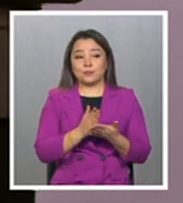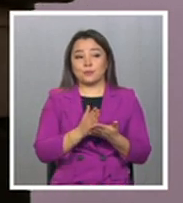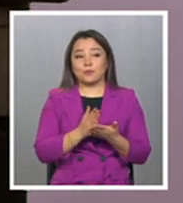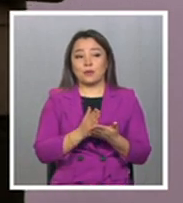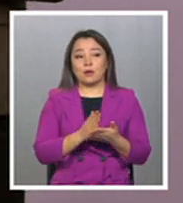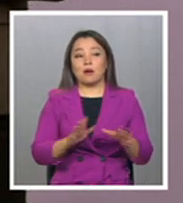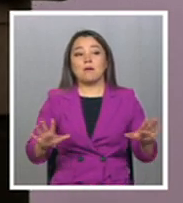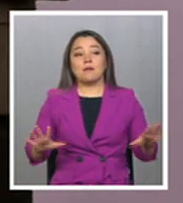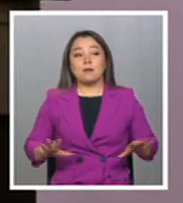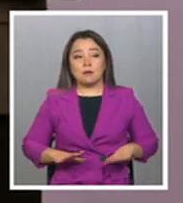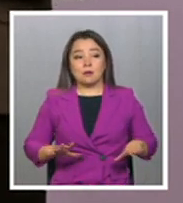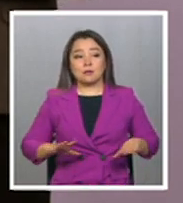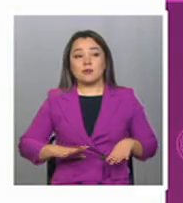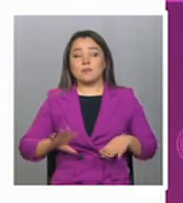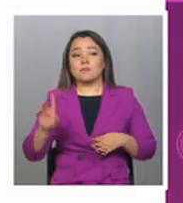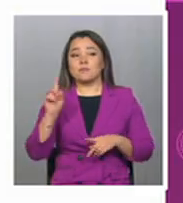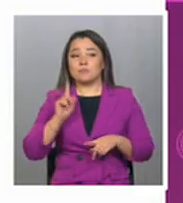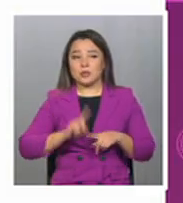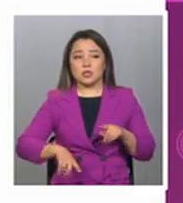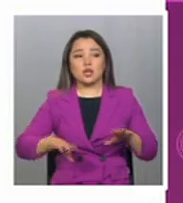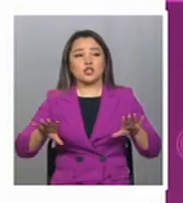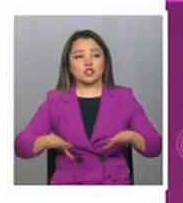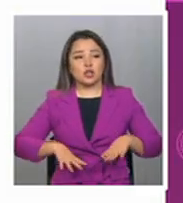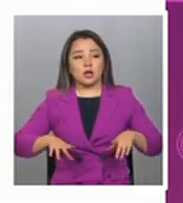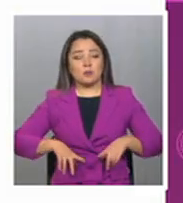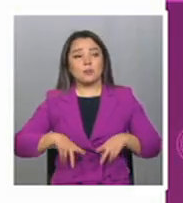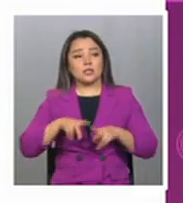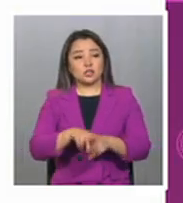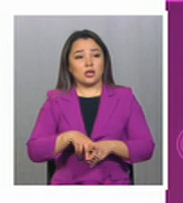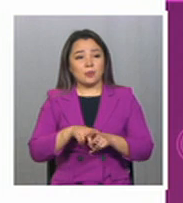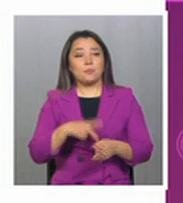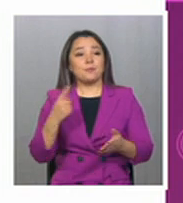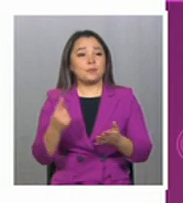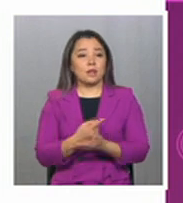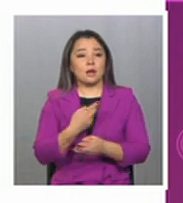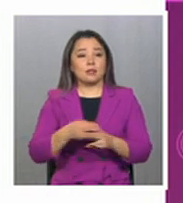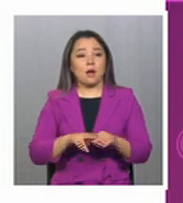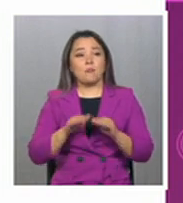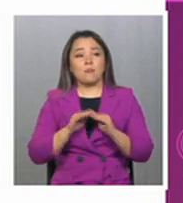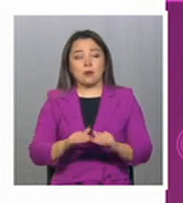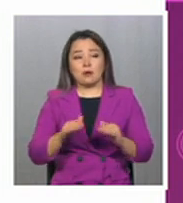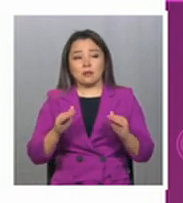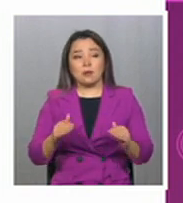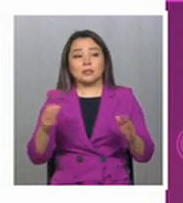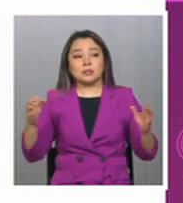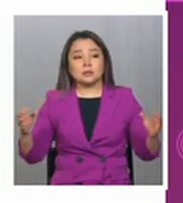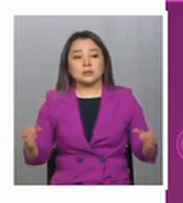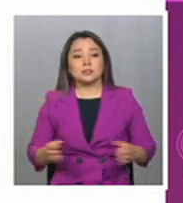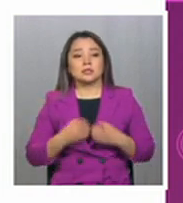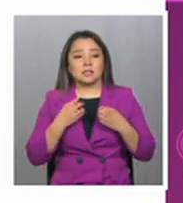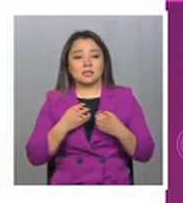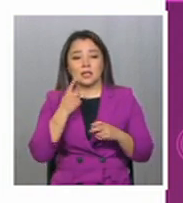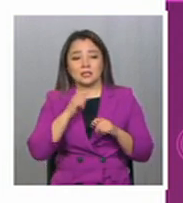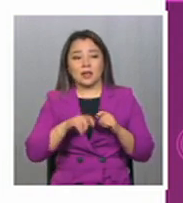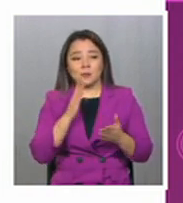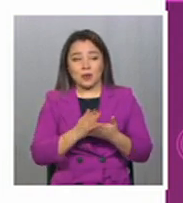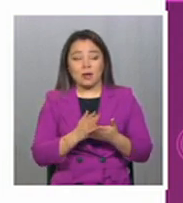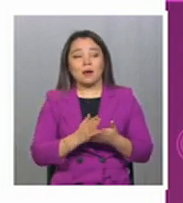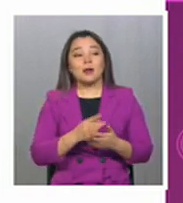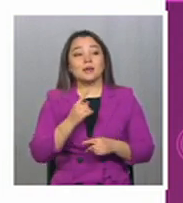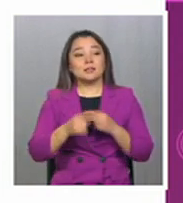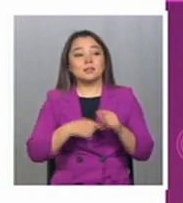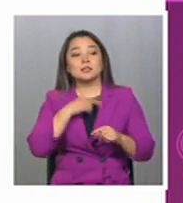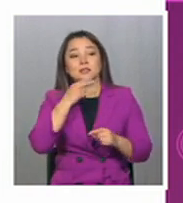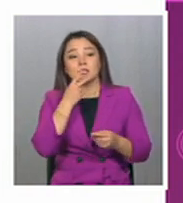аударайық. Ат бірден шаба жөнелгенде алғаш рет атқа мінген баланың зәресі ұшады. Келесіне